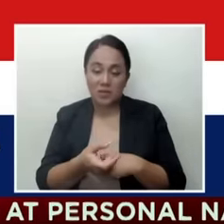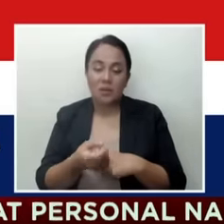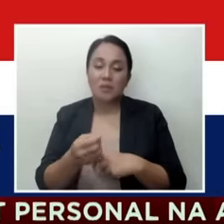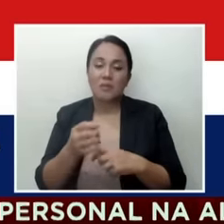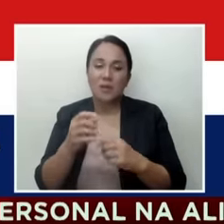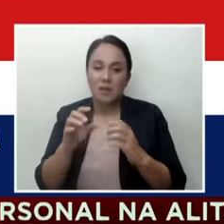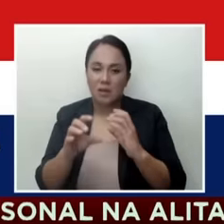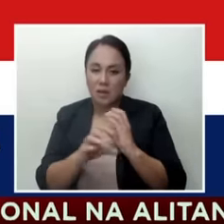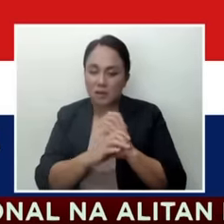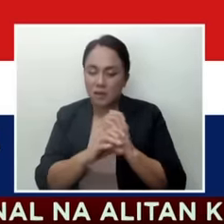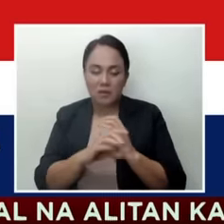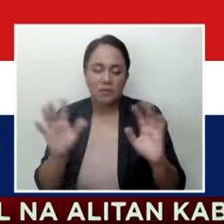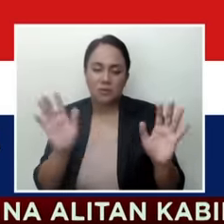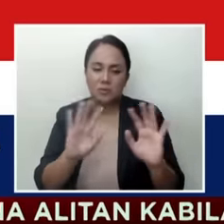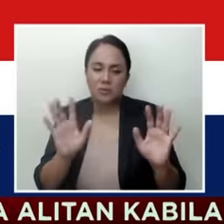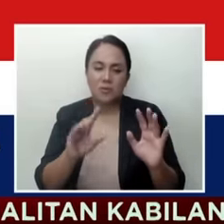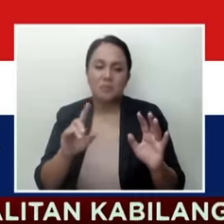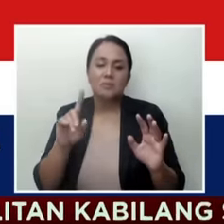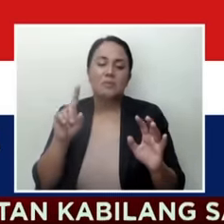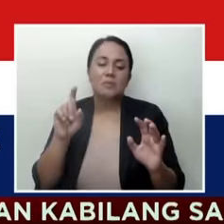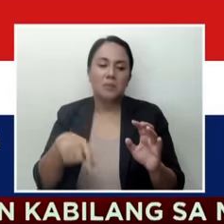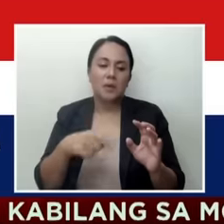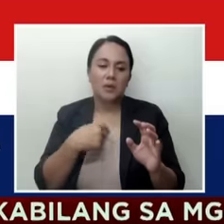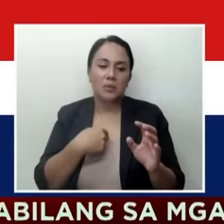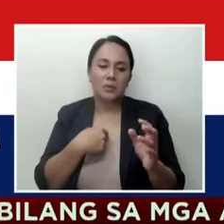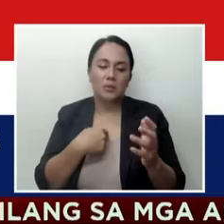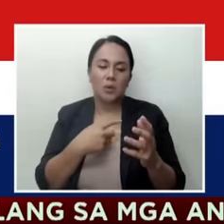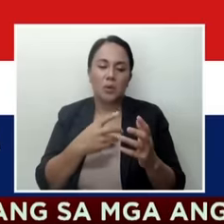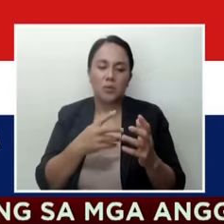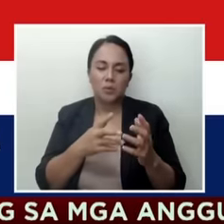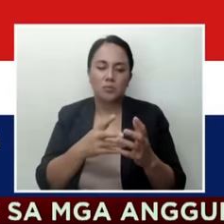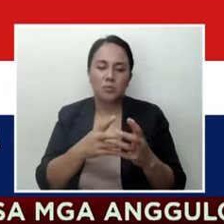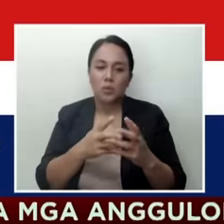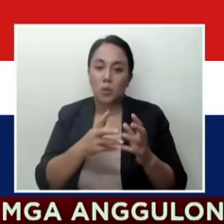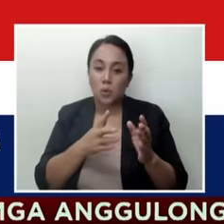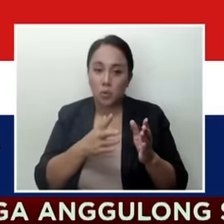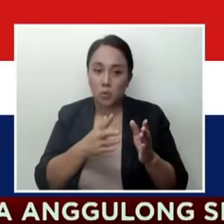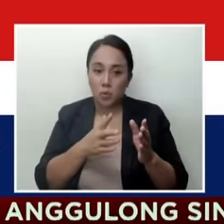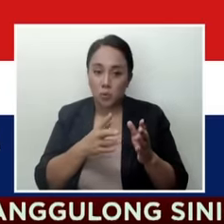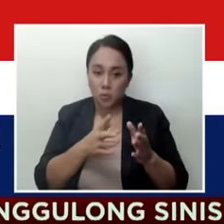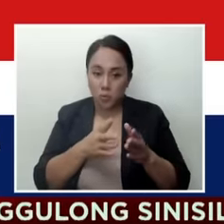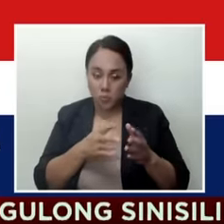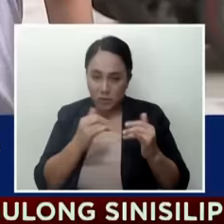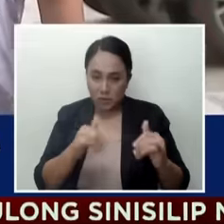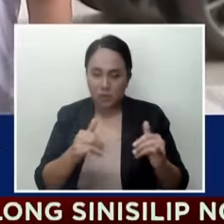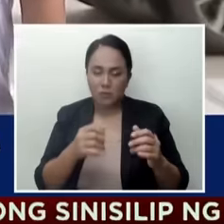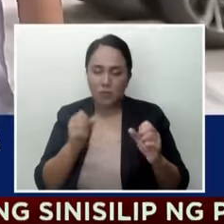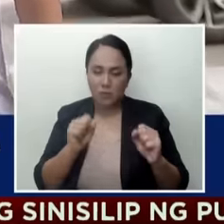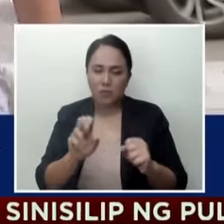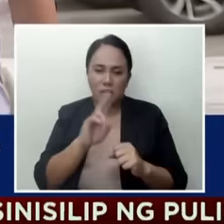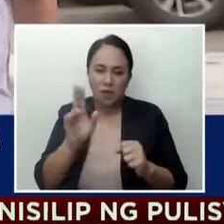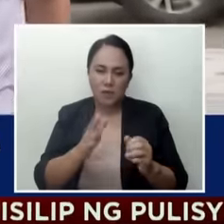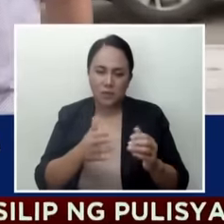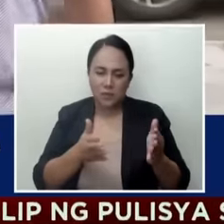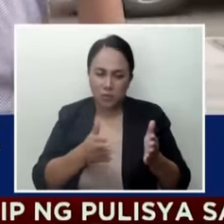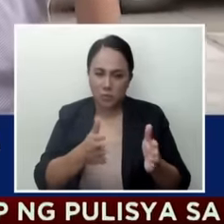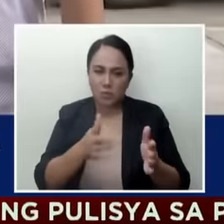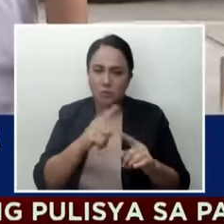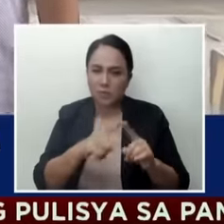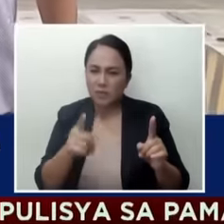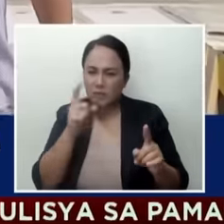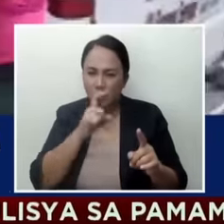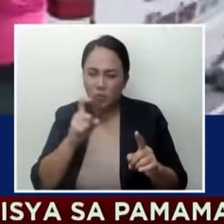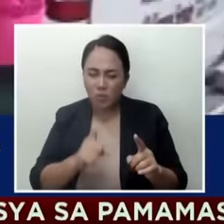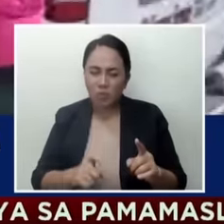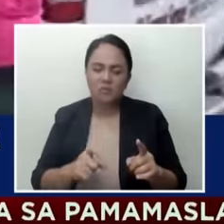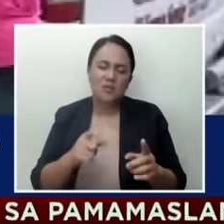sasakyan. Kailangan maging roadworthy, pero the moment na hindi na yan roadworthy, dapat palitan na natin. Pero sabi ng isang